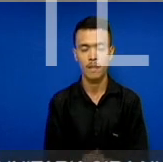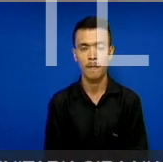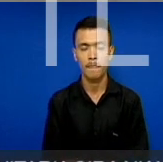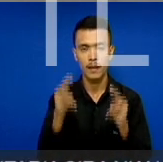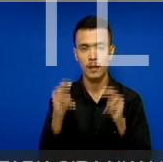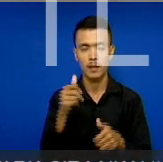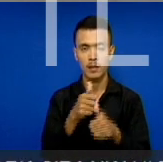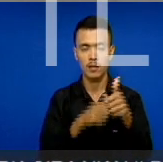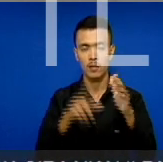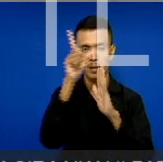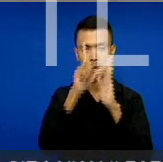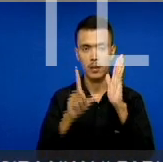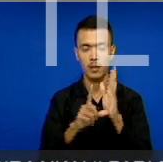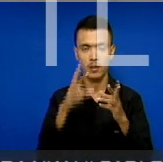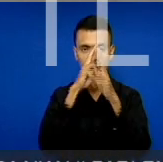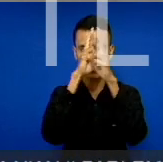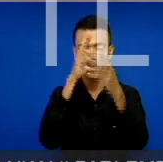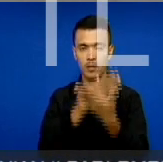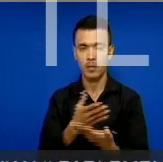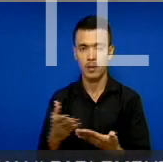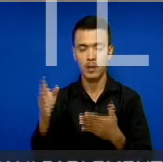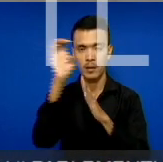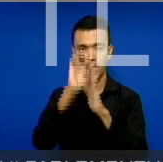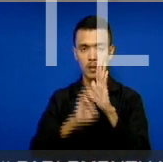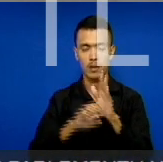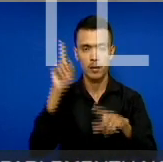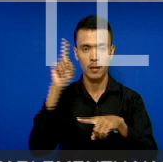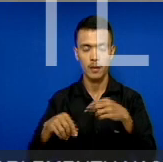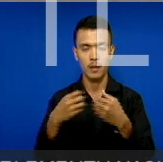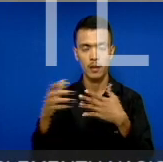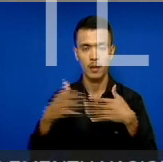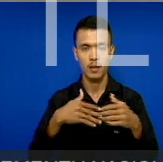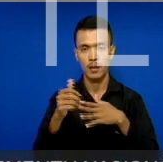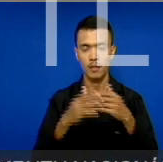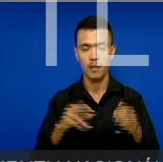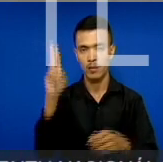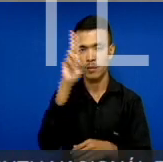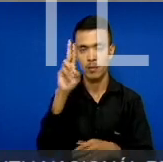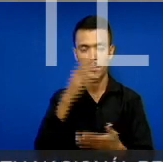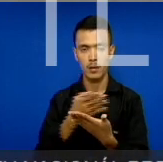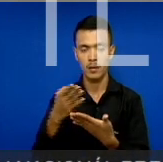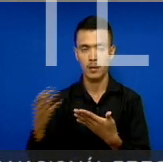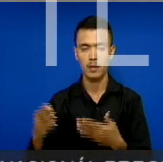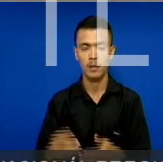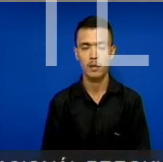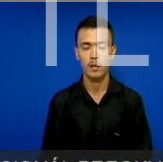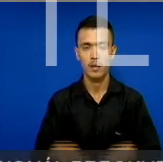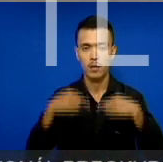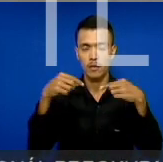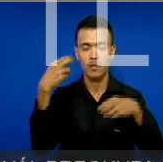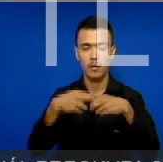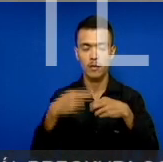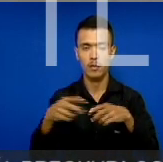kumpul balik ini tinggal respect itu sah sah di staran ini. Ini lah bela libre atau usah sesahane. Selain talon makanya foto ini prejudice by stado.